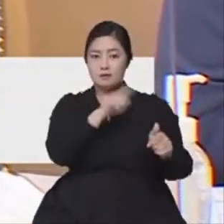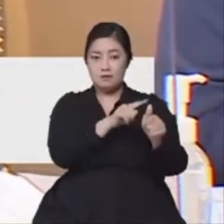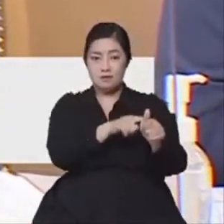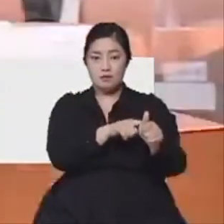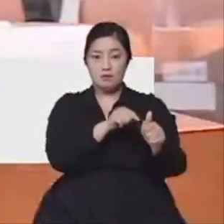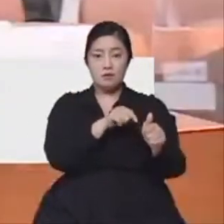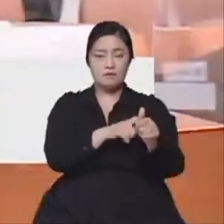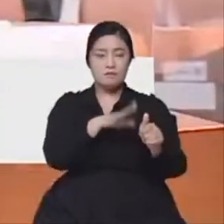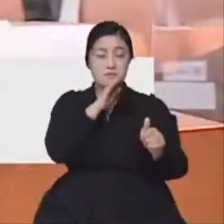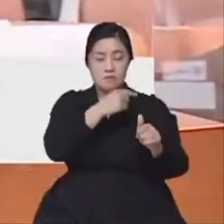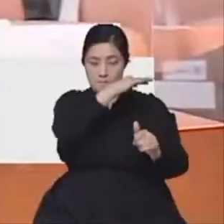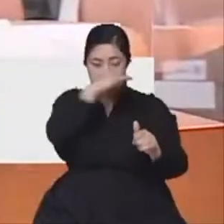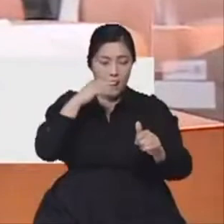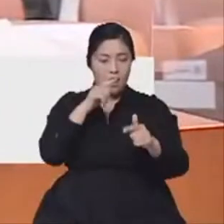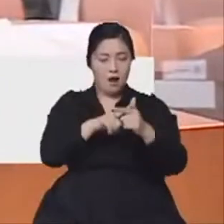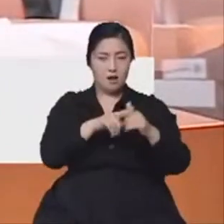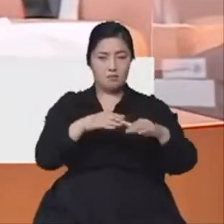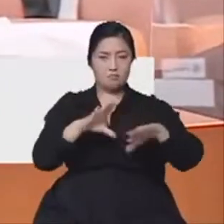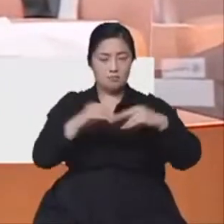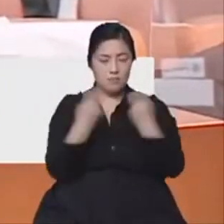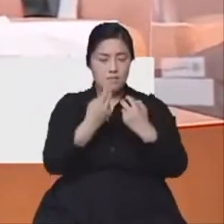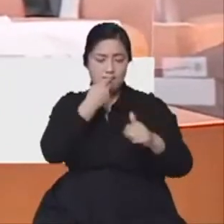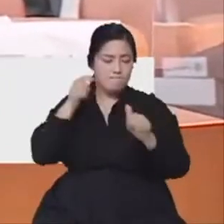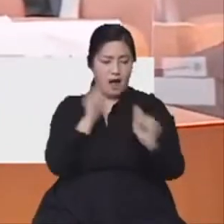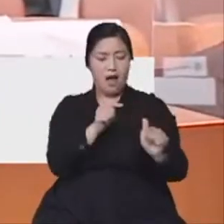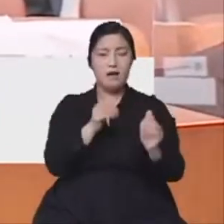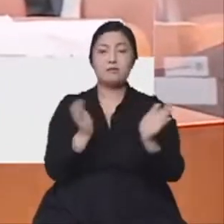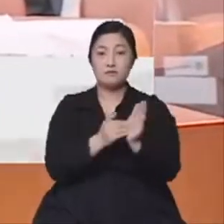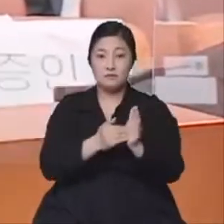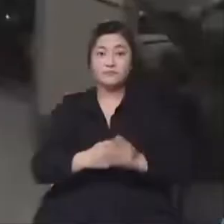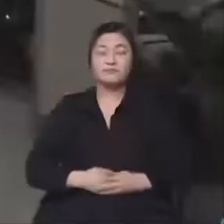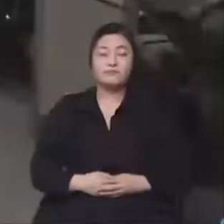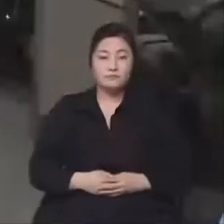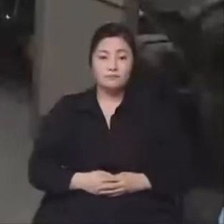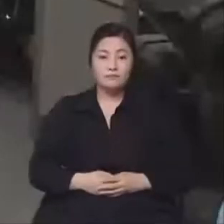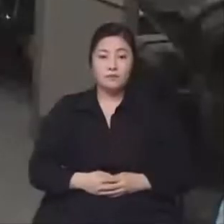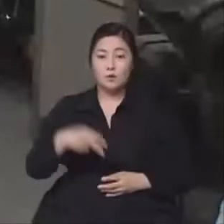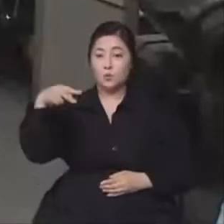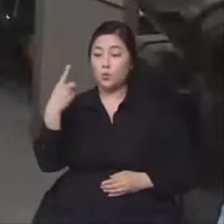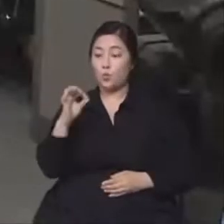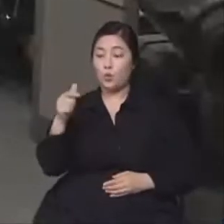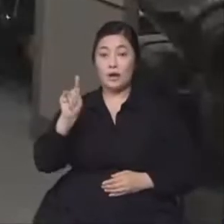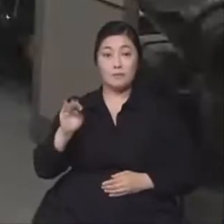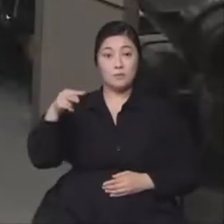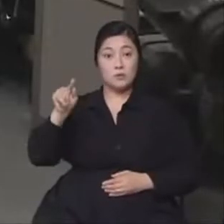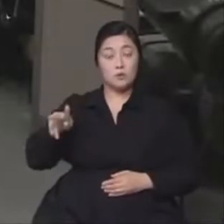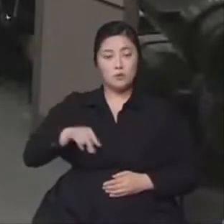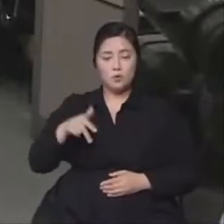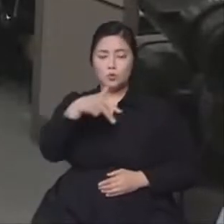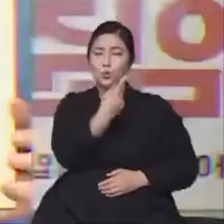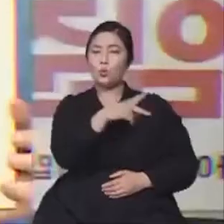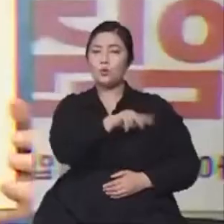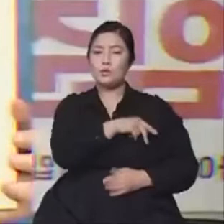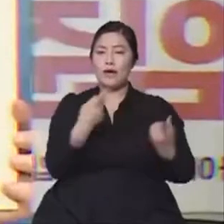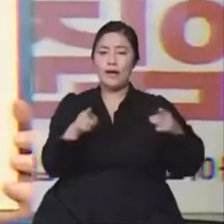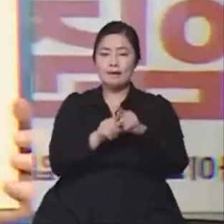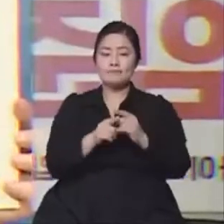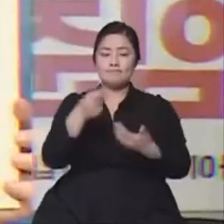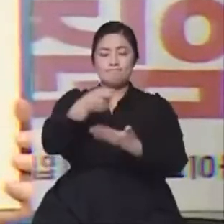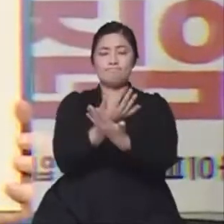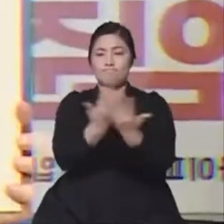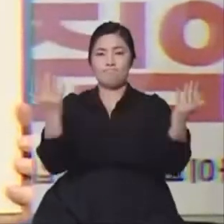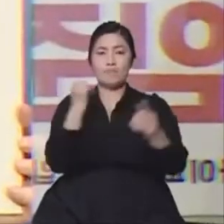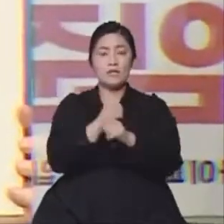상대로 제대로 된 지원책을 마련하라고 압박했습니다. 송갑석 의원도 조 의원과 함께 기자회견을